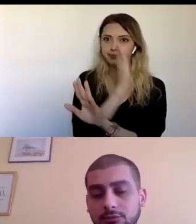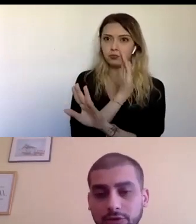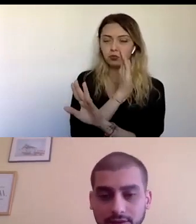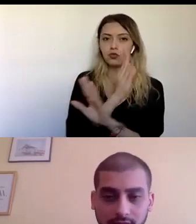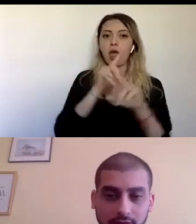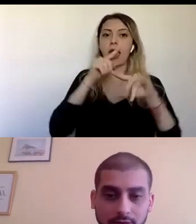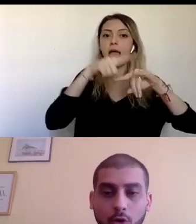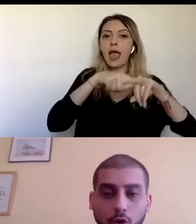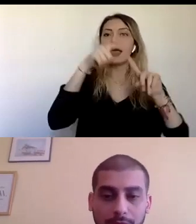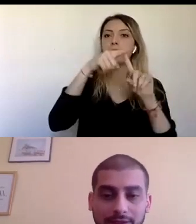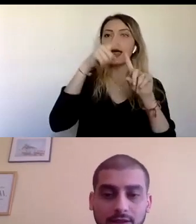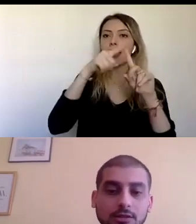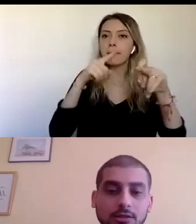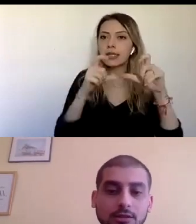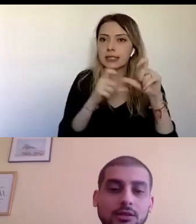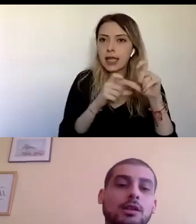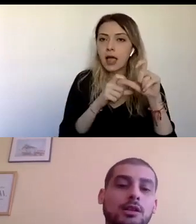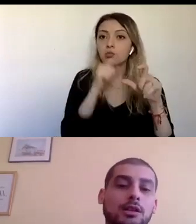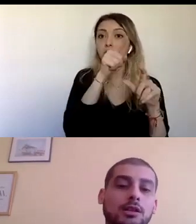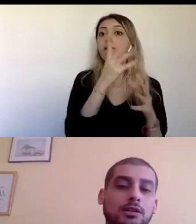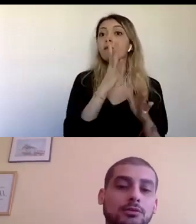HTTPS uzantısının olması